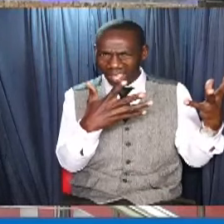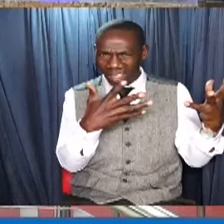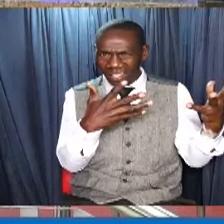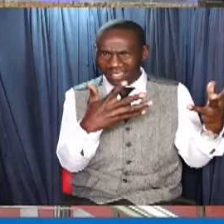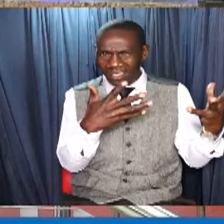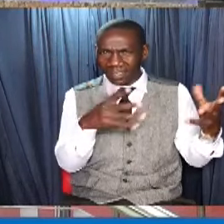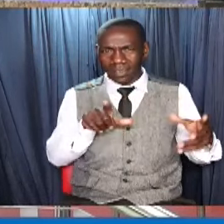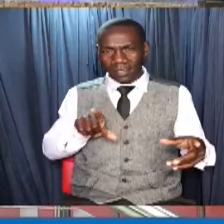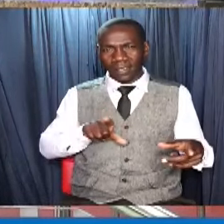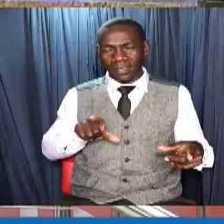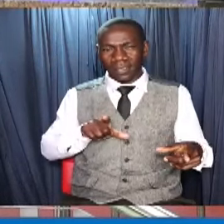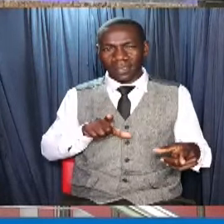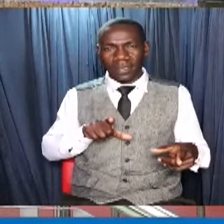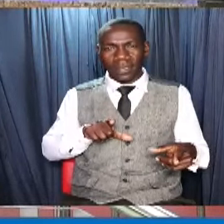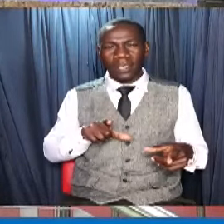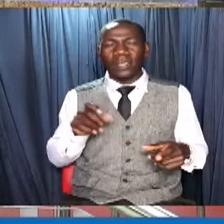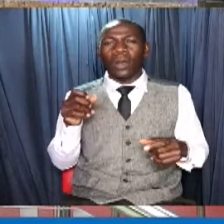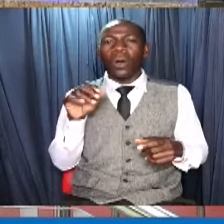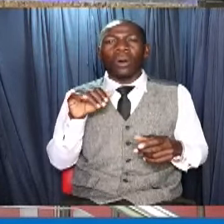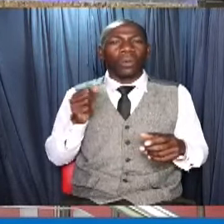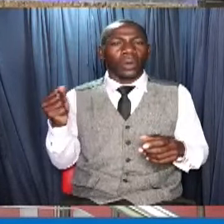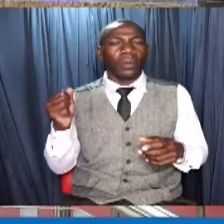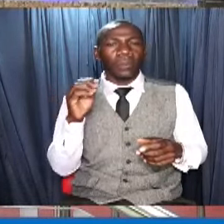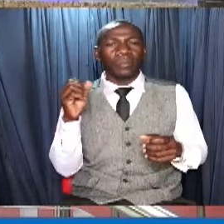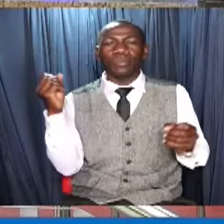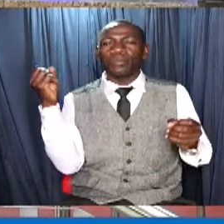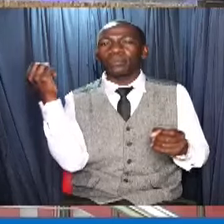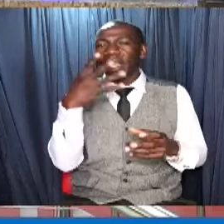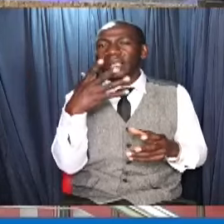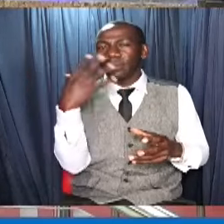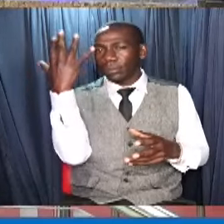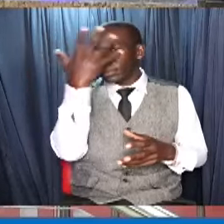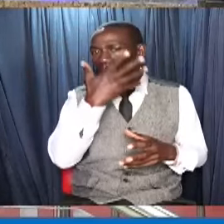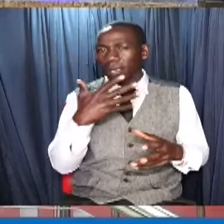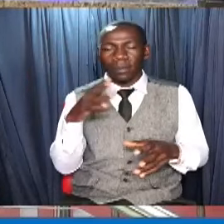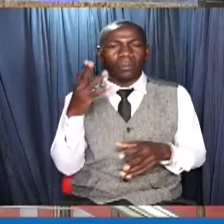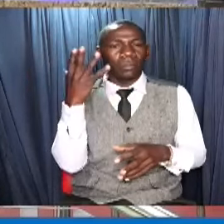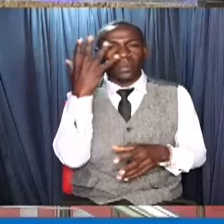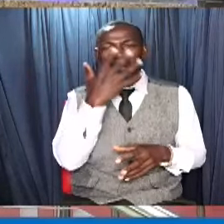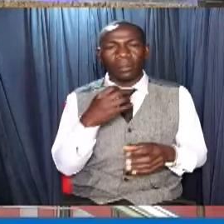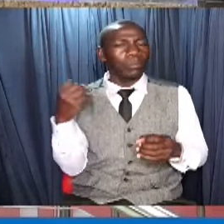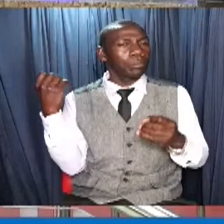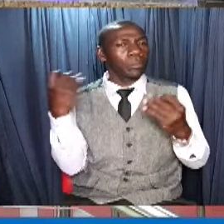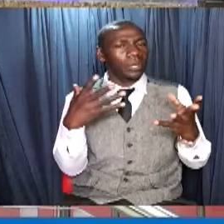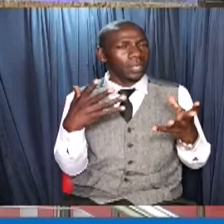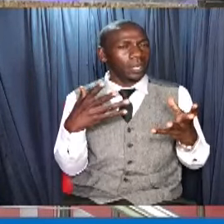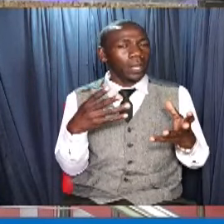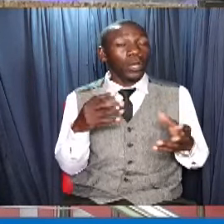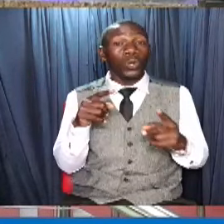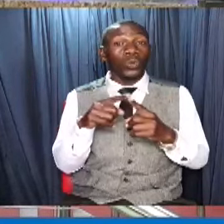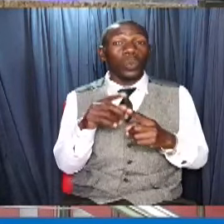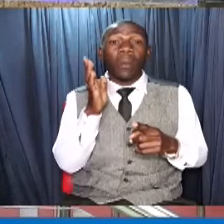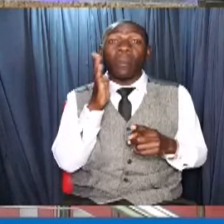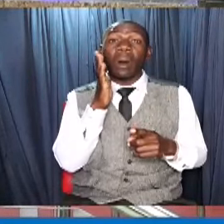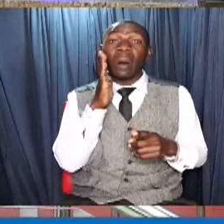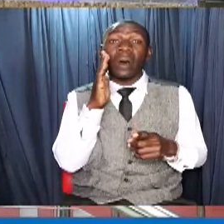brown lady. Kwake na nyanya ni weupe watupu. And we are, they are so much brown. Hata kwetu sisi si weupe sana. We are not so much brown. Lakini kwa mamangu. But